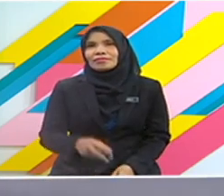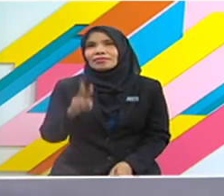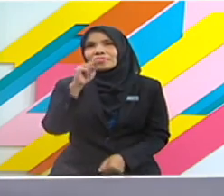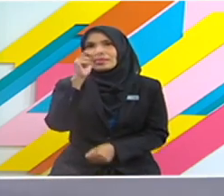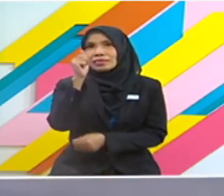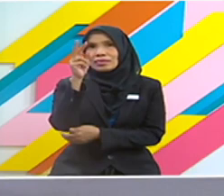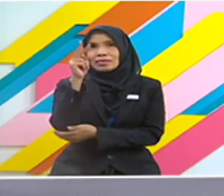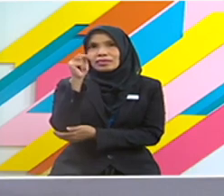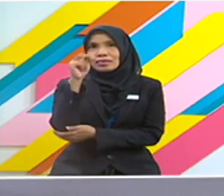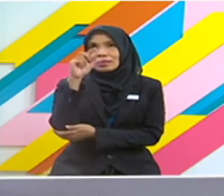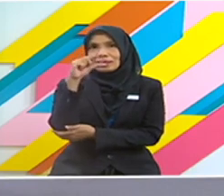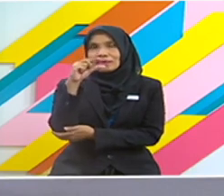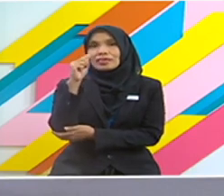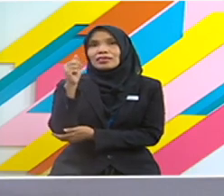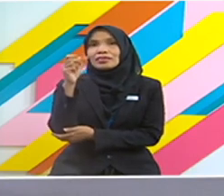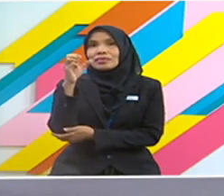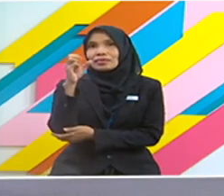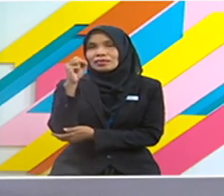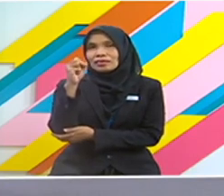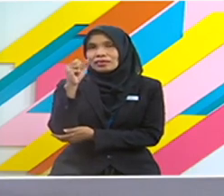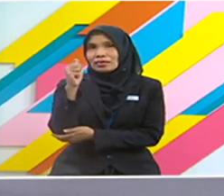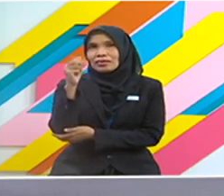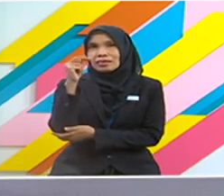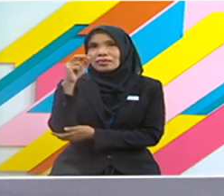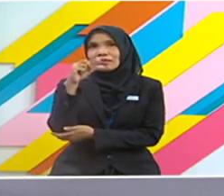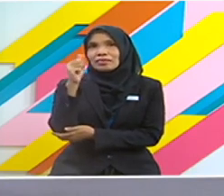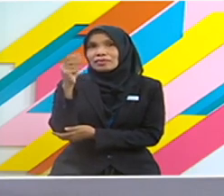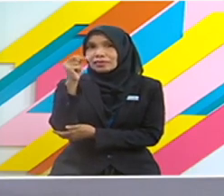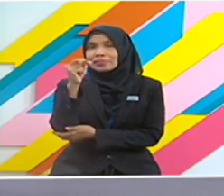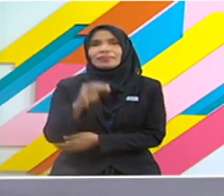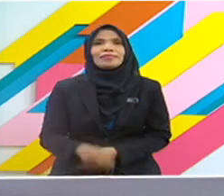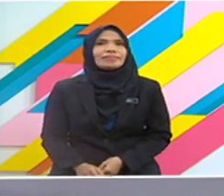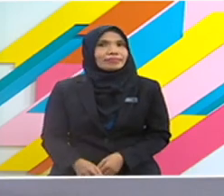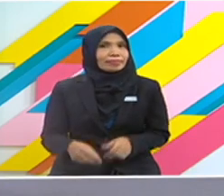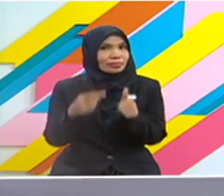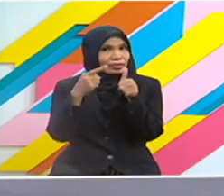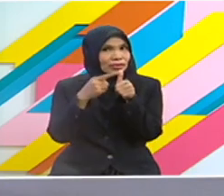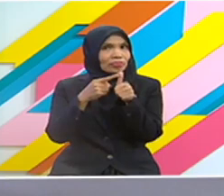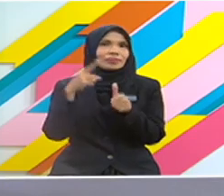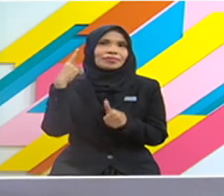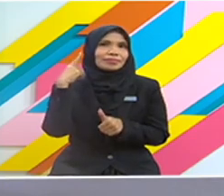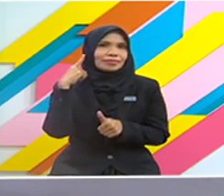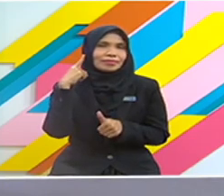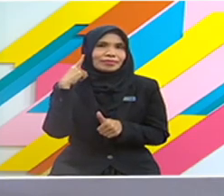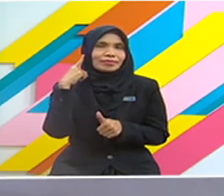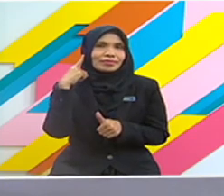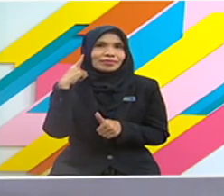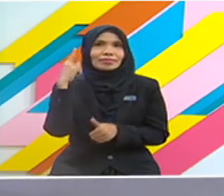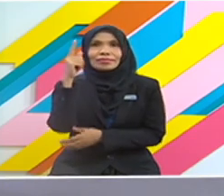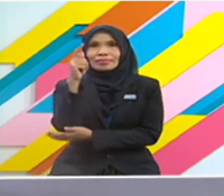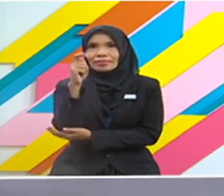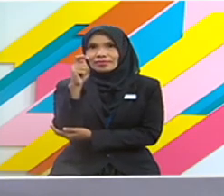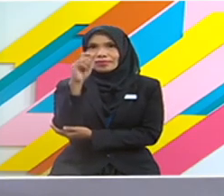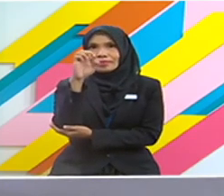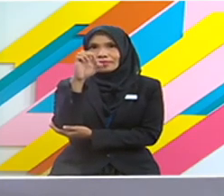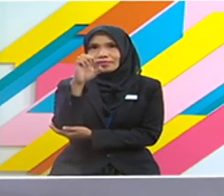rangsangan tertentu. Yeah. Okey, organ deria manusia yang pertama adalah telinga. Okey, ejaan telinga macam mana? T